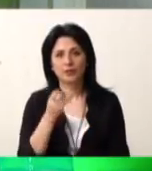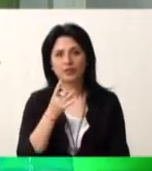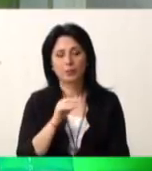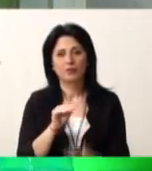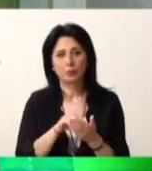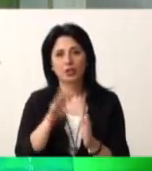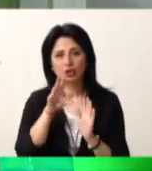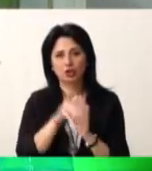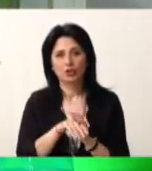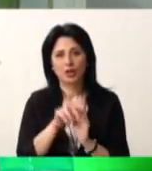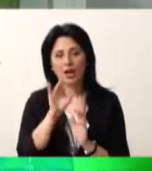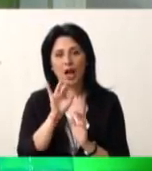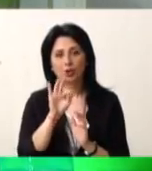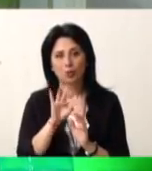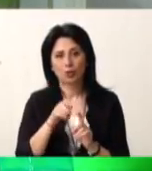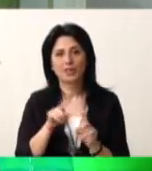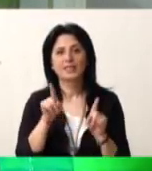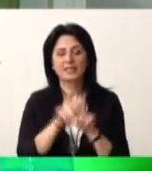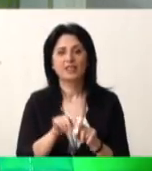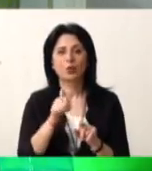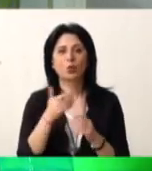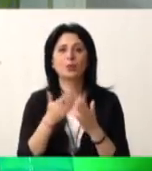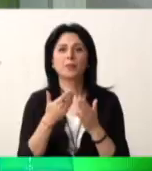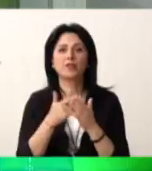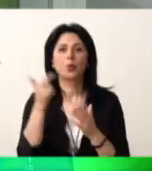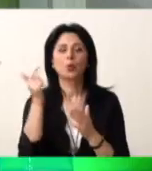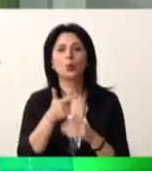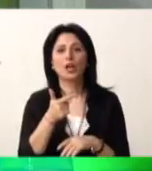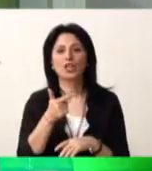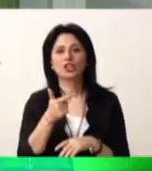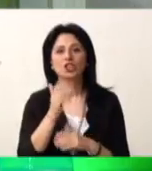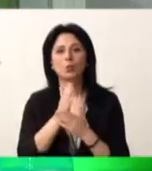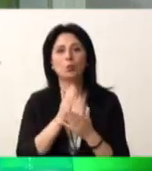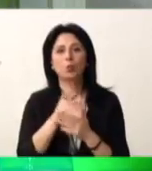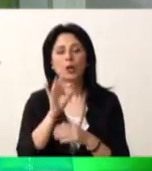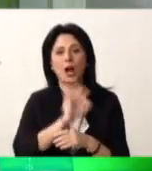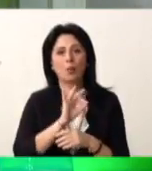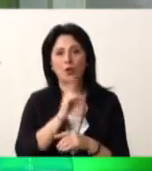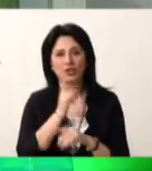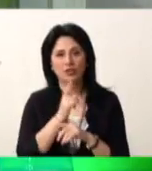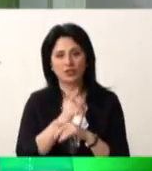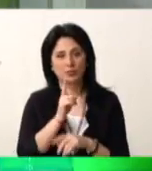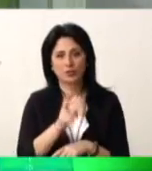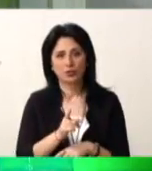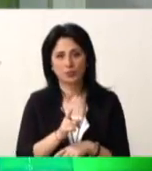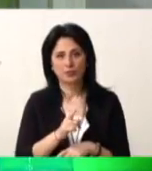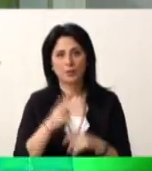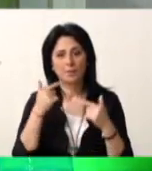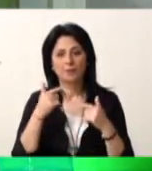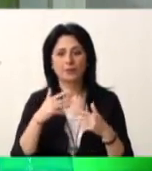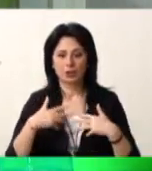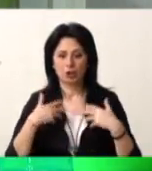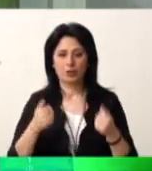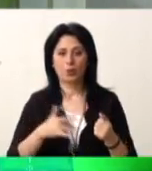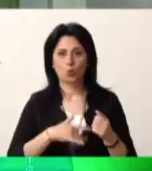ერთხელ ვიმეორებ, მათ შორის კატოსი, ისევე როგორც მაგალითად უხეში პურის გამოყენება, თუ სხვა შემთხვევაში, პრაქტიკულად